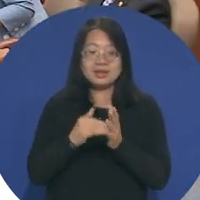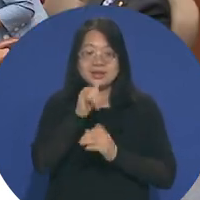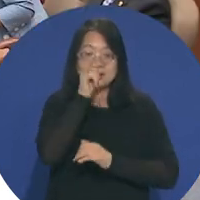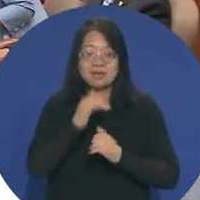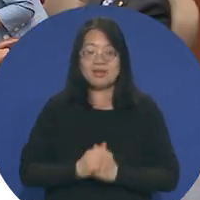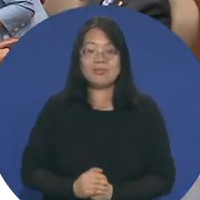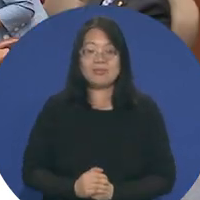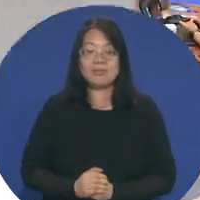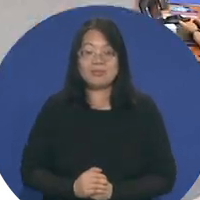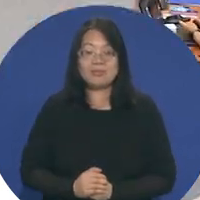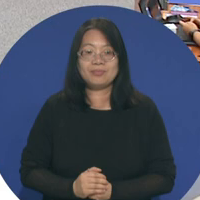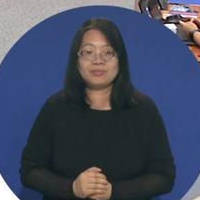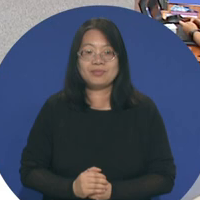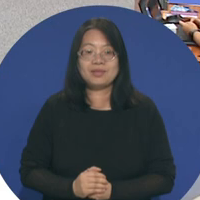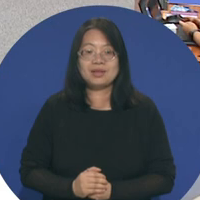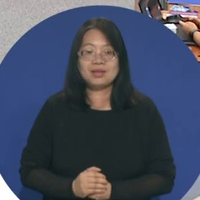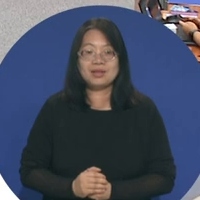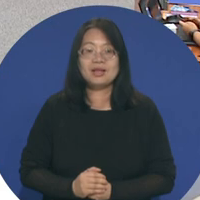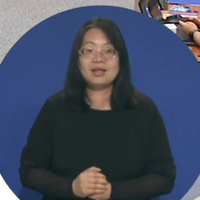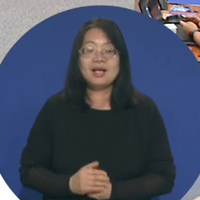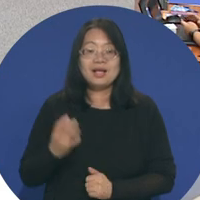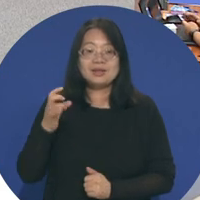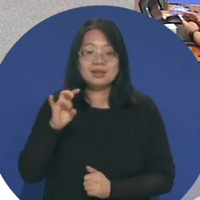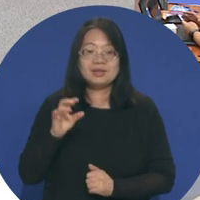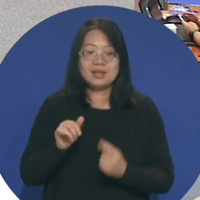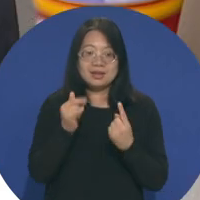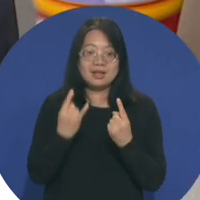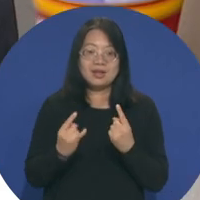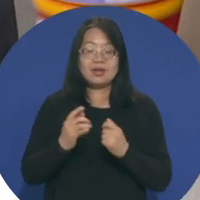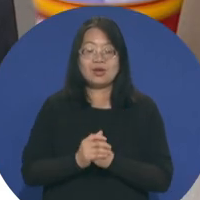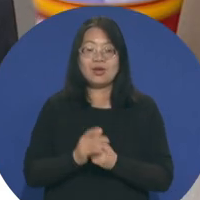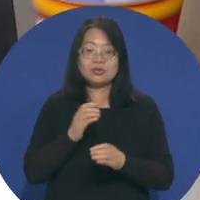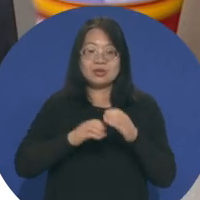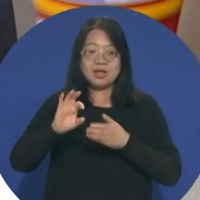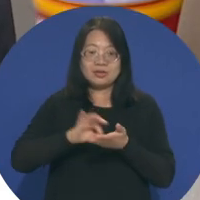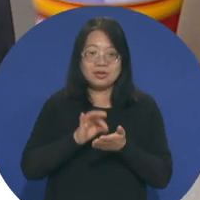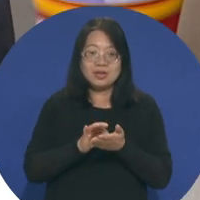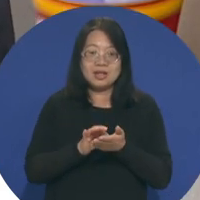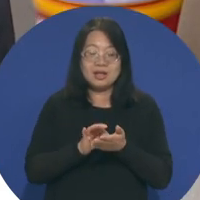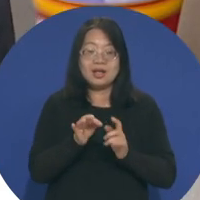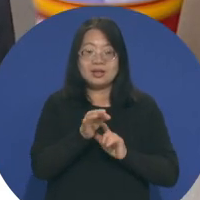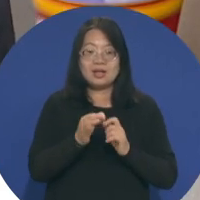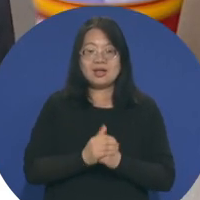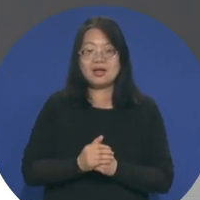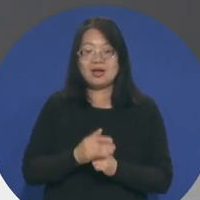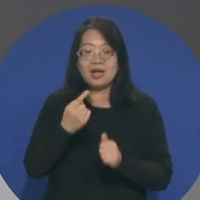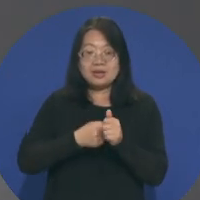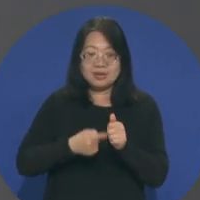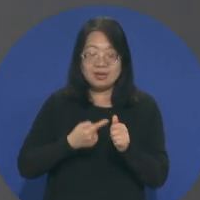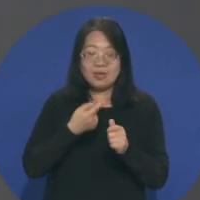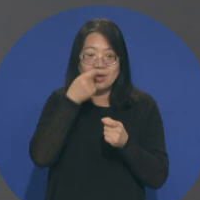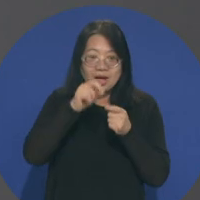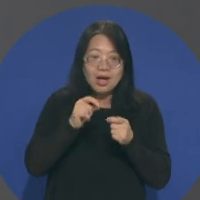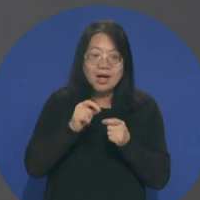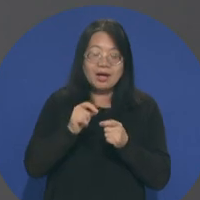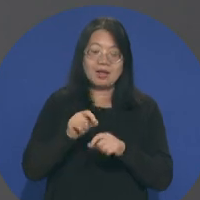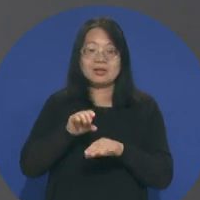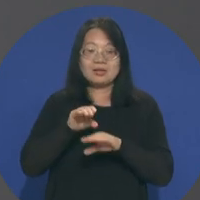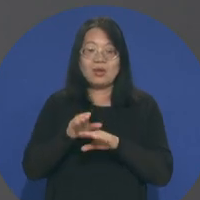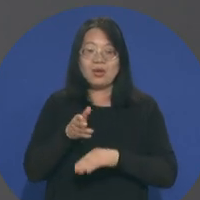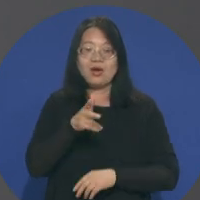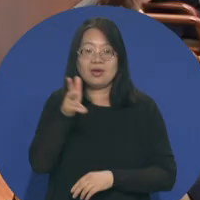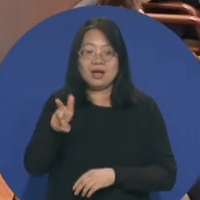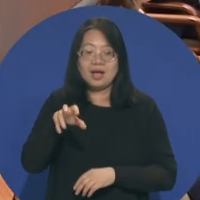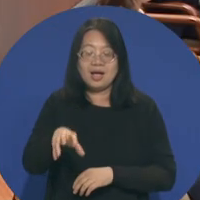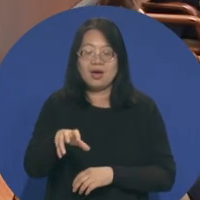열리는 이번 회기에서는 2014년도 제 1회 경도 추가 경정 예산안과 경도 환경 신화적 자동차 전용 추차 구역에